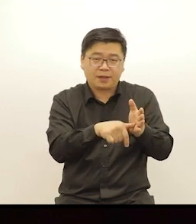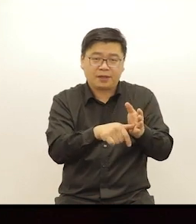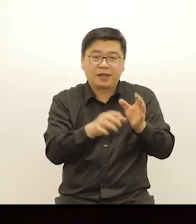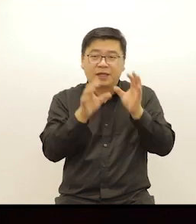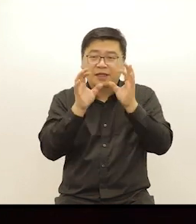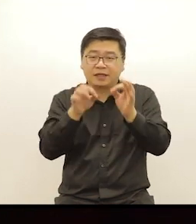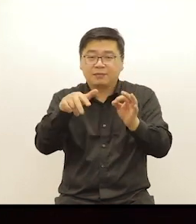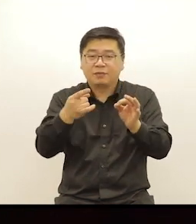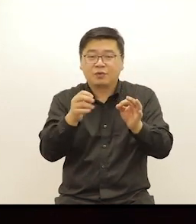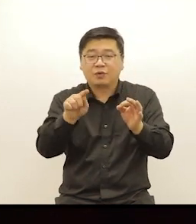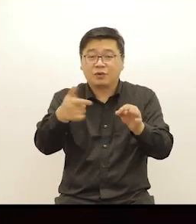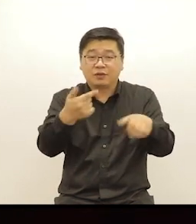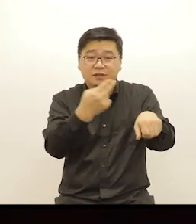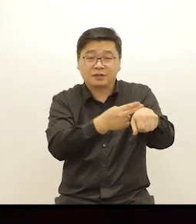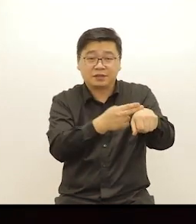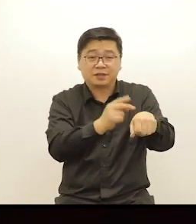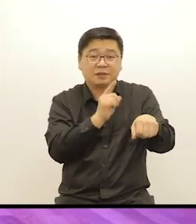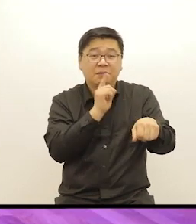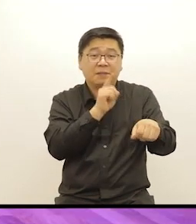김종훈 선생님이 말씀하신 것처럼